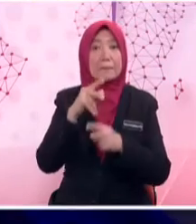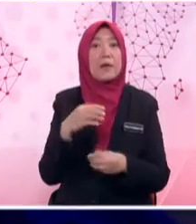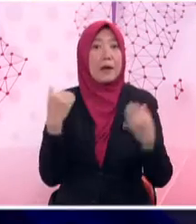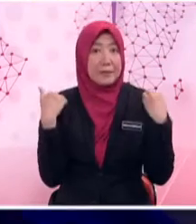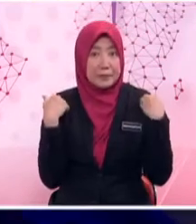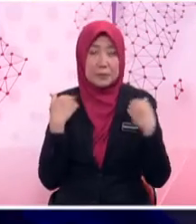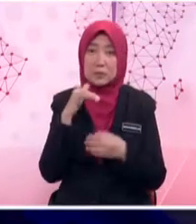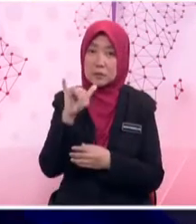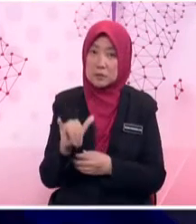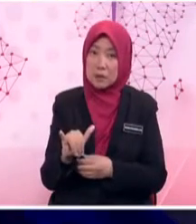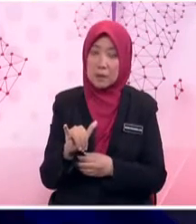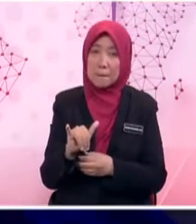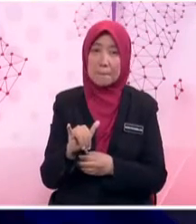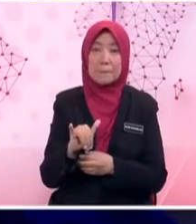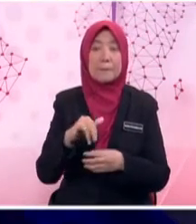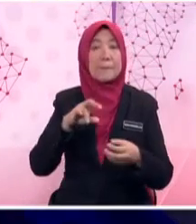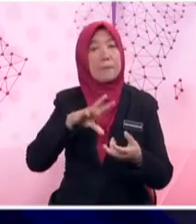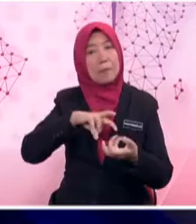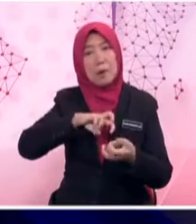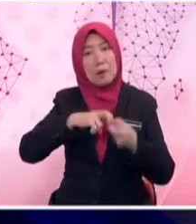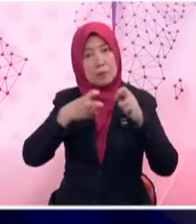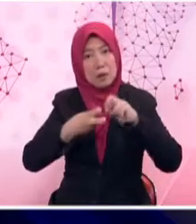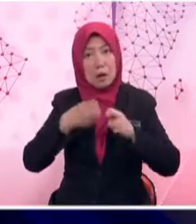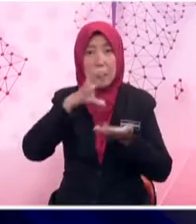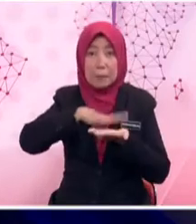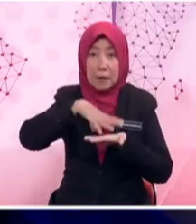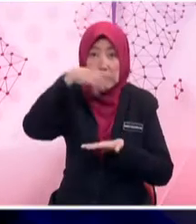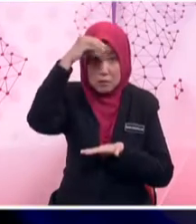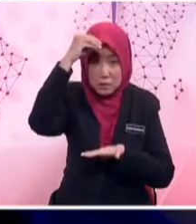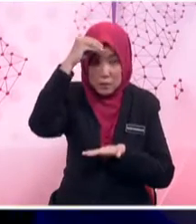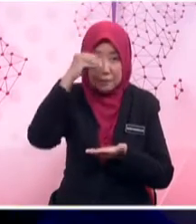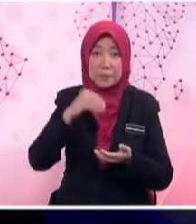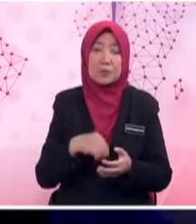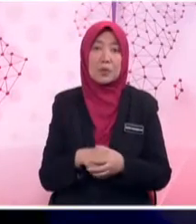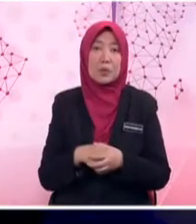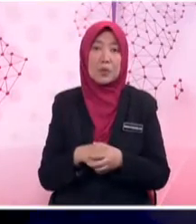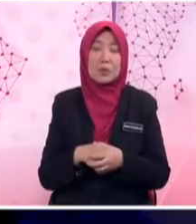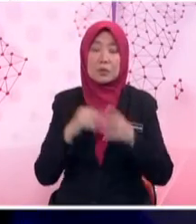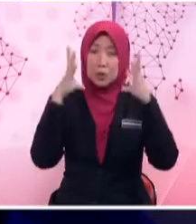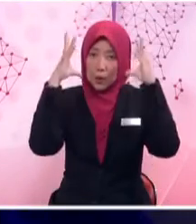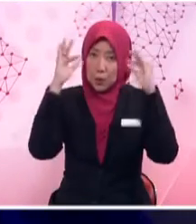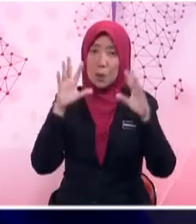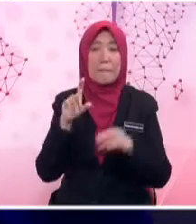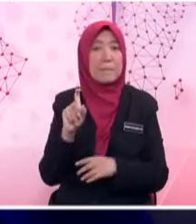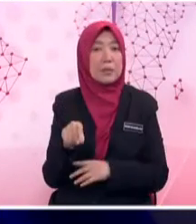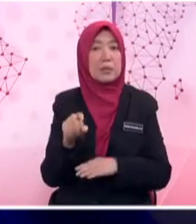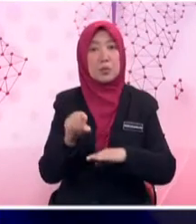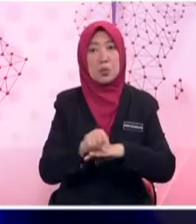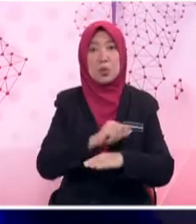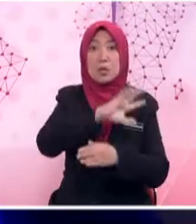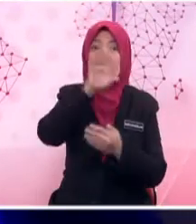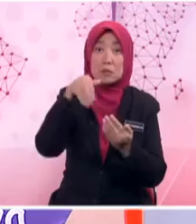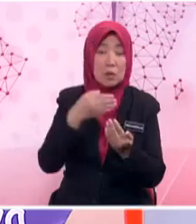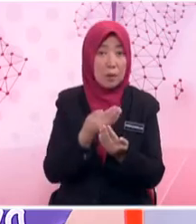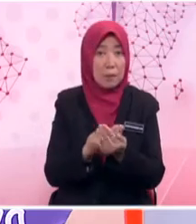Ya, kita ada macam-macam kategori dalam masalah pembelajaran. Faham, so, cikgu kena menggunakan semua sensory-sensory